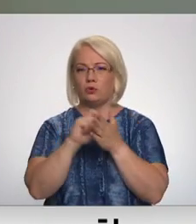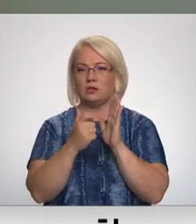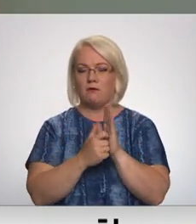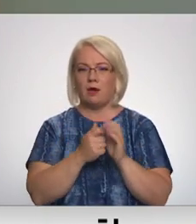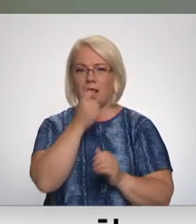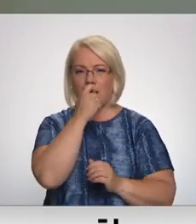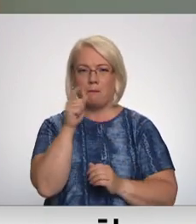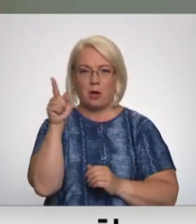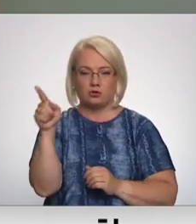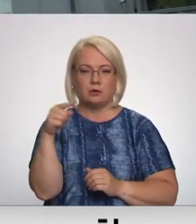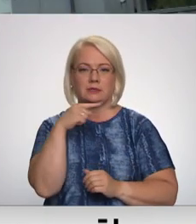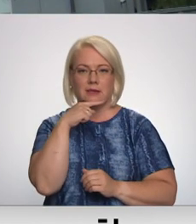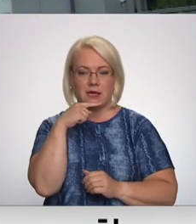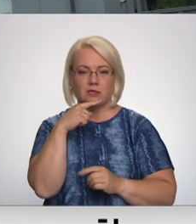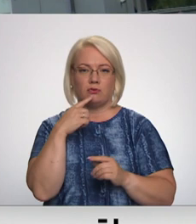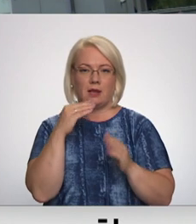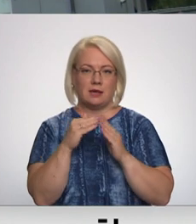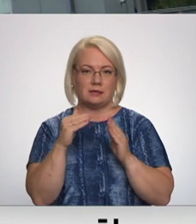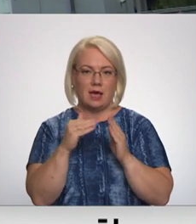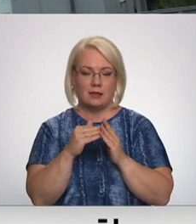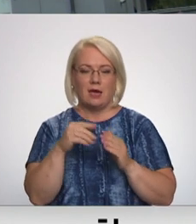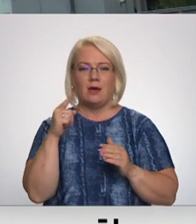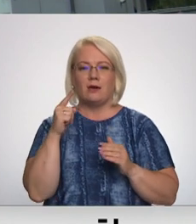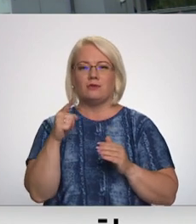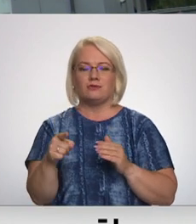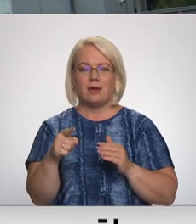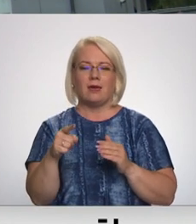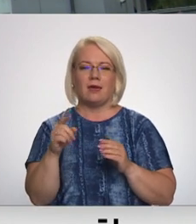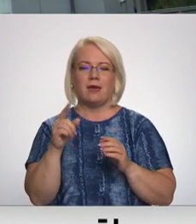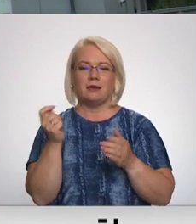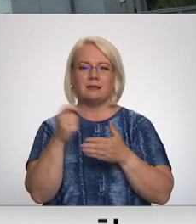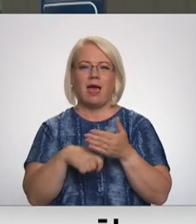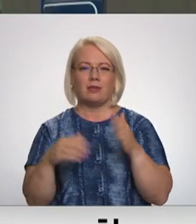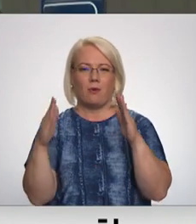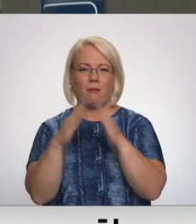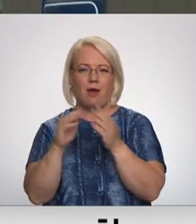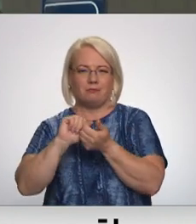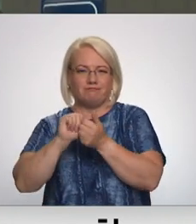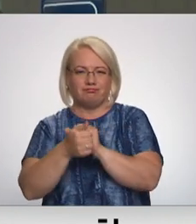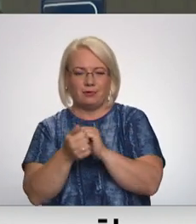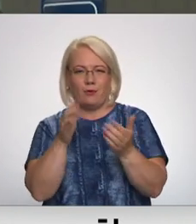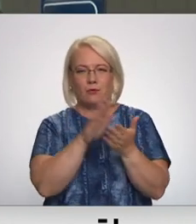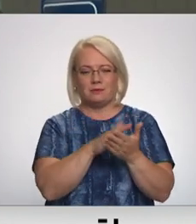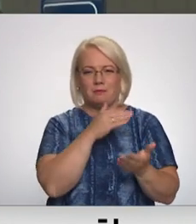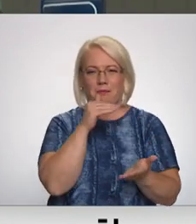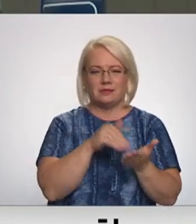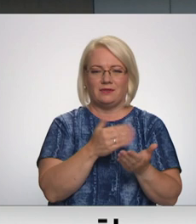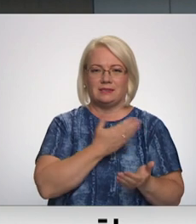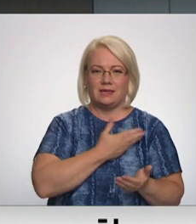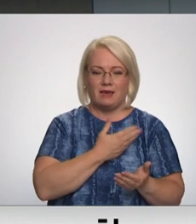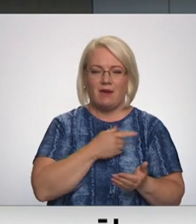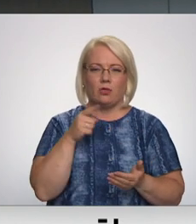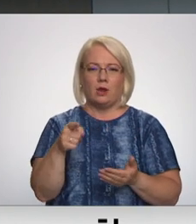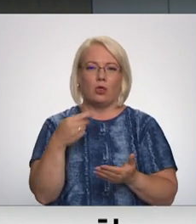Limbažos, Cēsīs un arī Rēzeknē. Deinstitucionalizācijas projekta gaitā veiktas arī aptaujas un grupu māju pakalpojuma novērtējums.